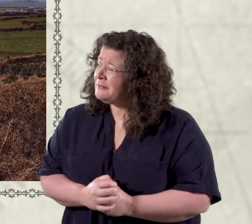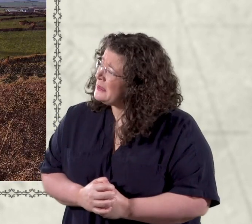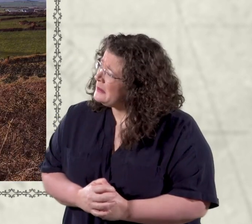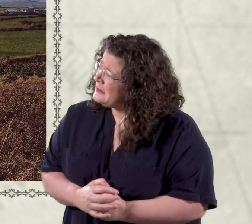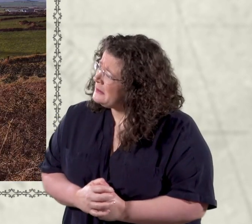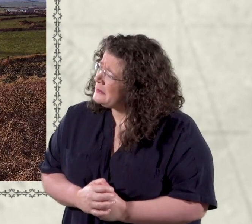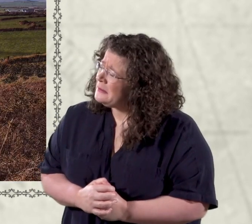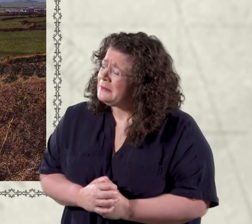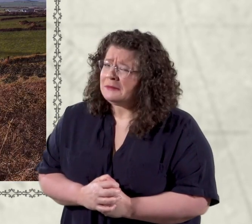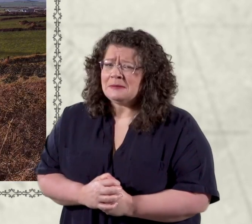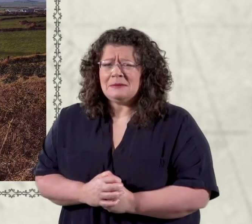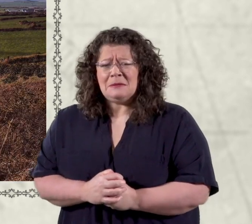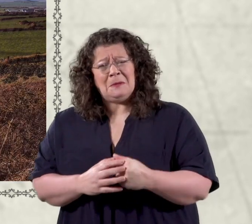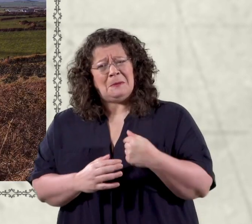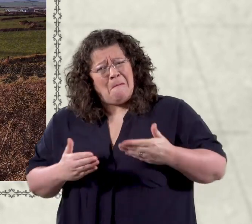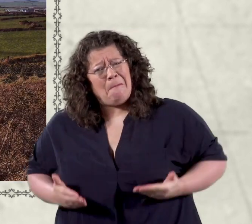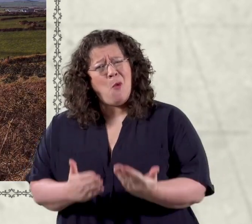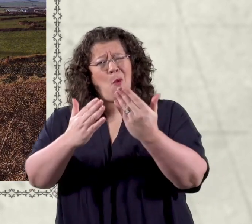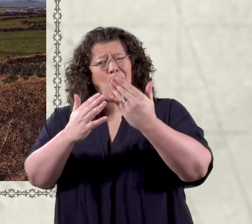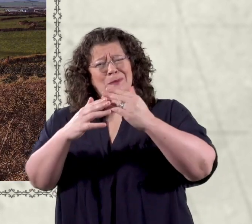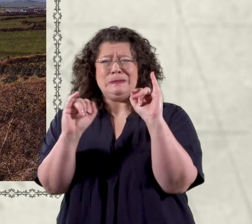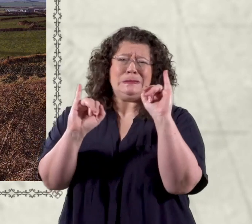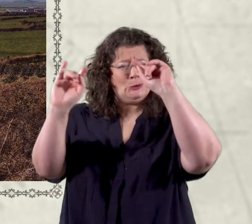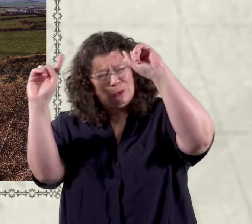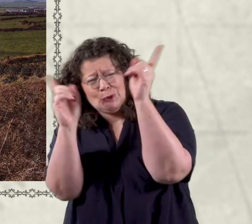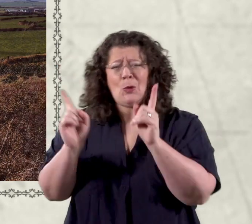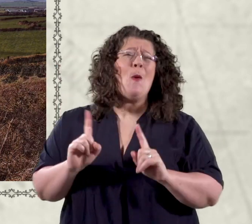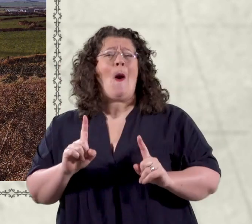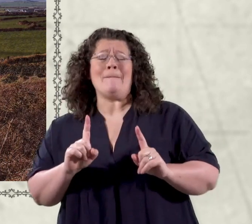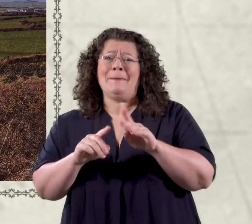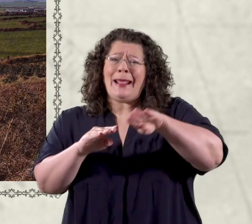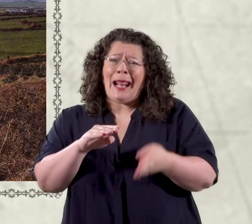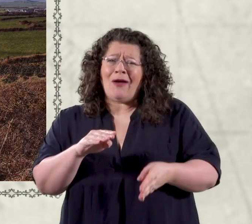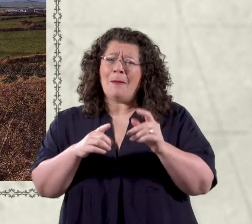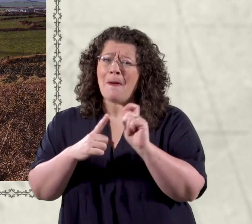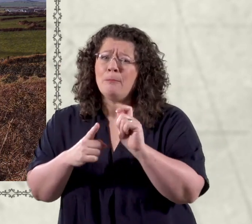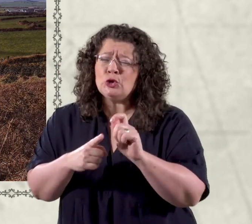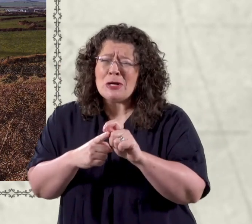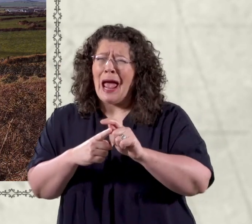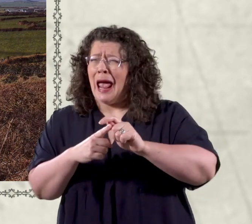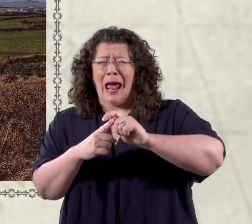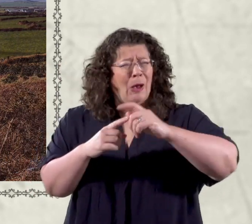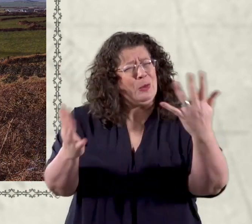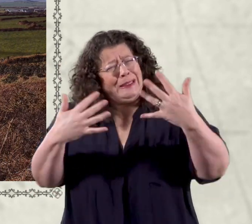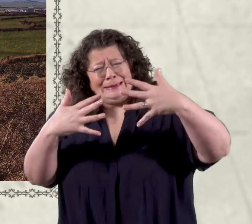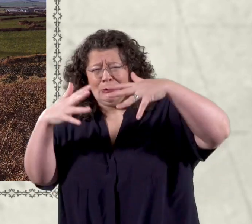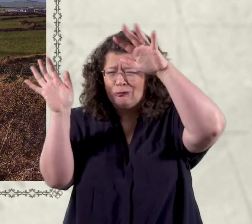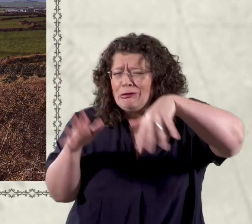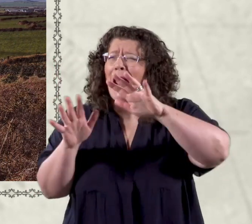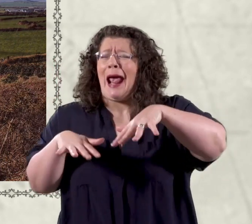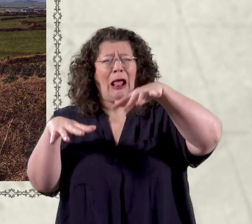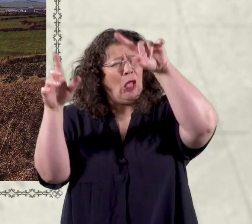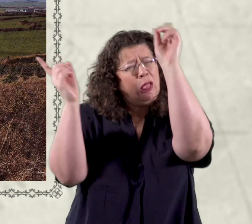Des i fy ngeni ar y clogwyni, ar noson stormus o wynt a glaw, mellt